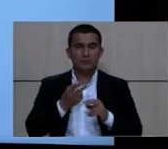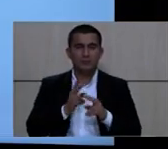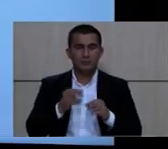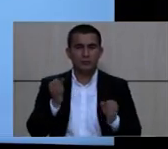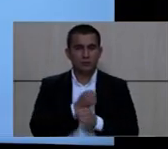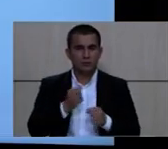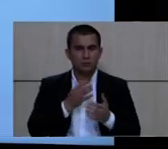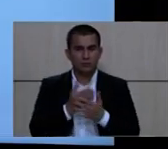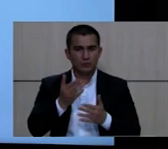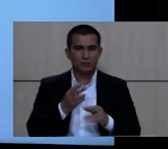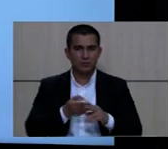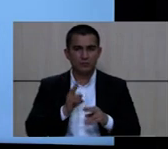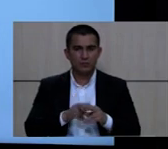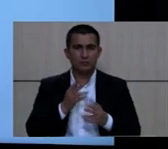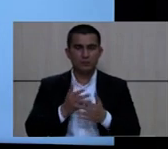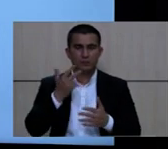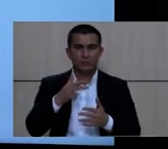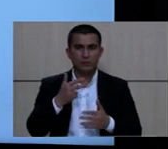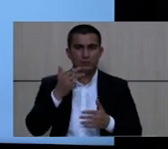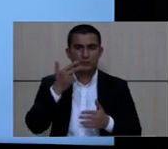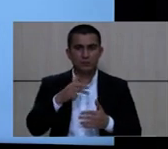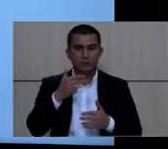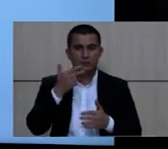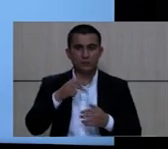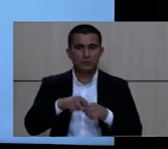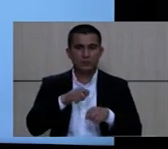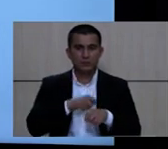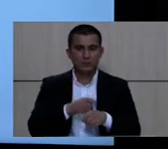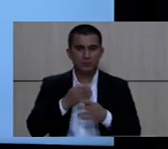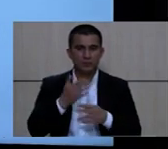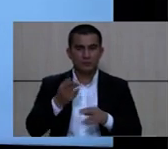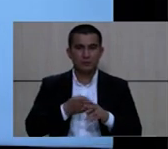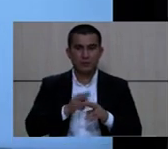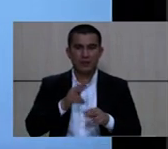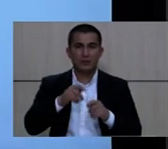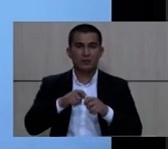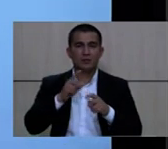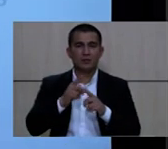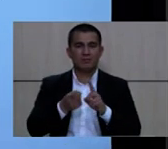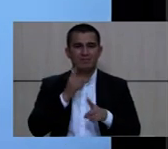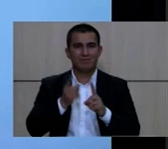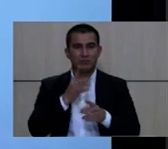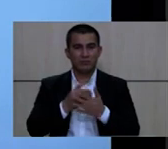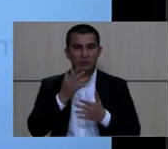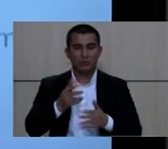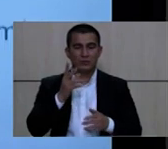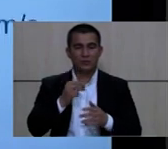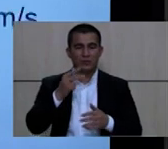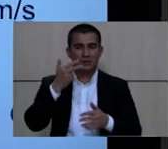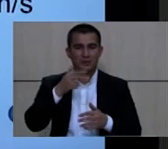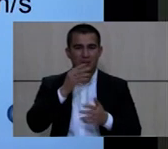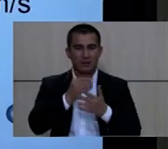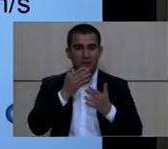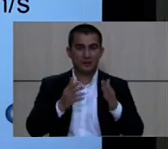tezlik barobar 30 metr taqsim sekundga teng. Demak, tezlikni V harfi bilan belgilaymiz. Massa,